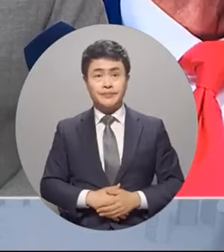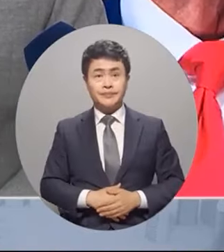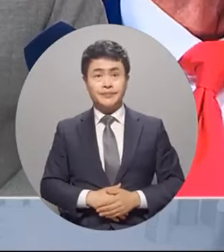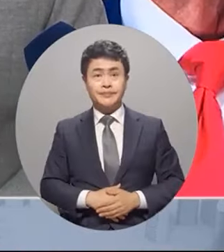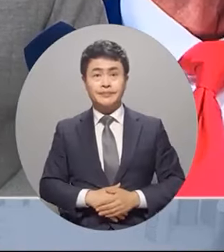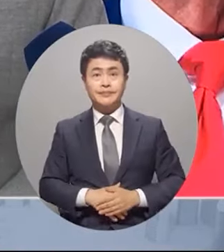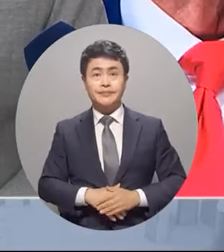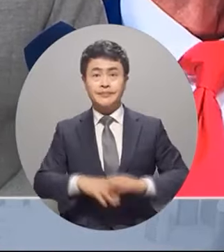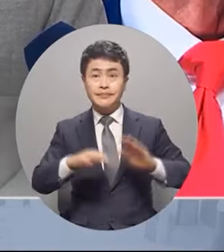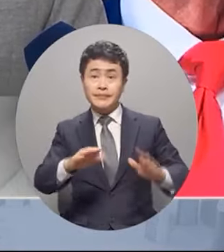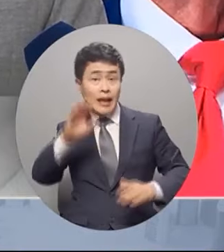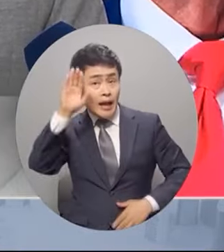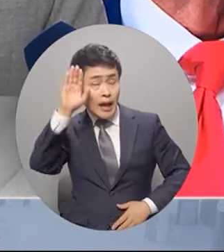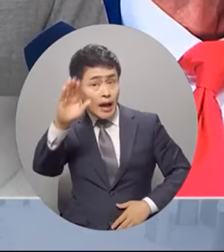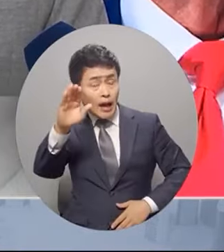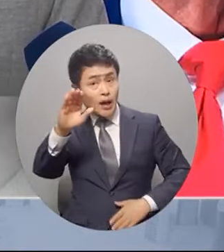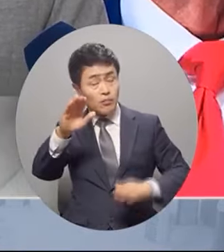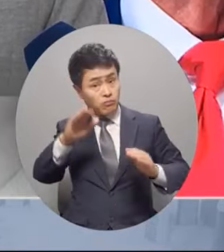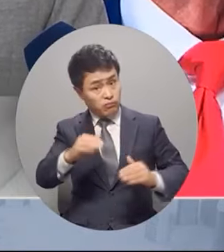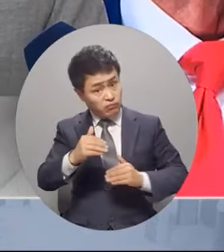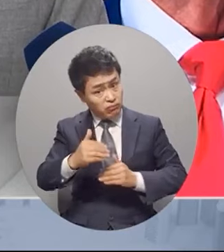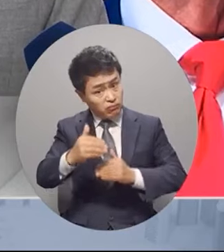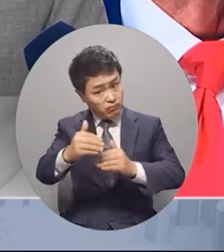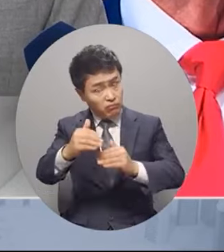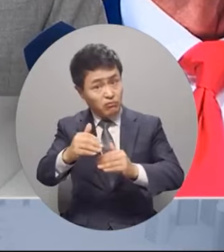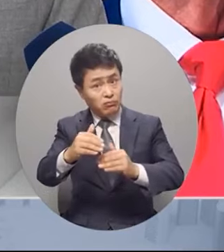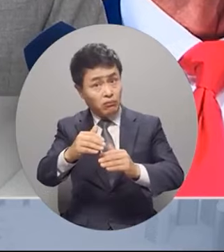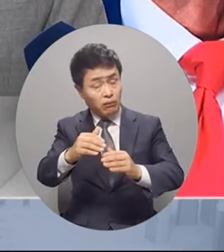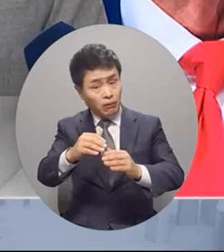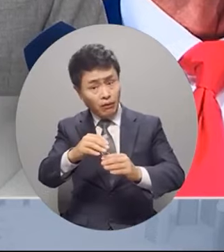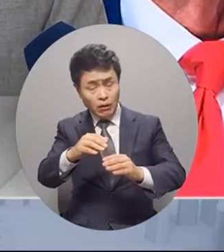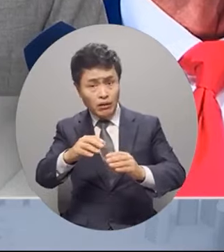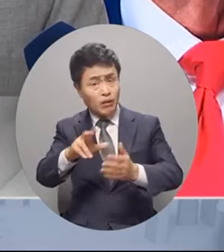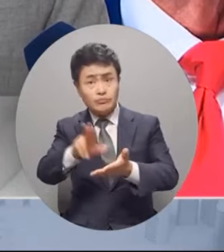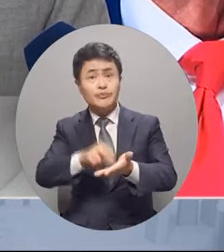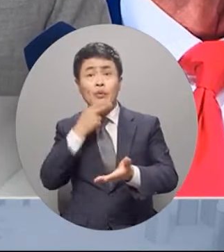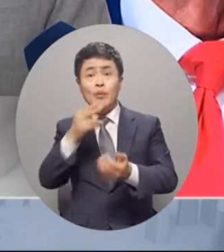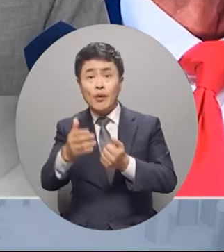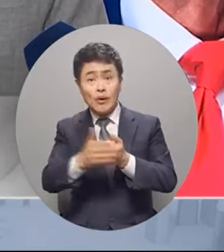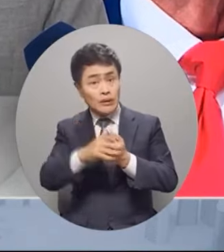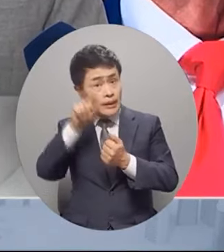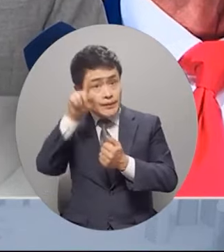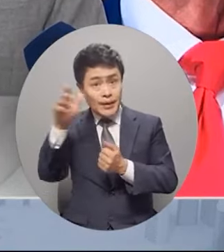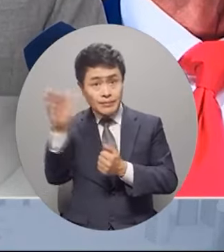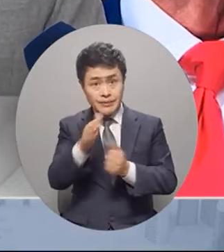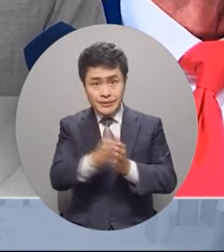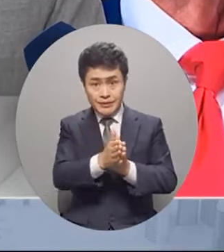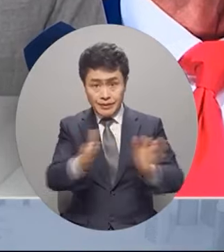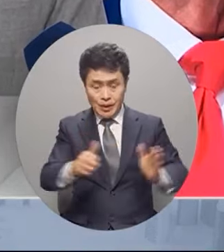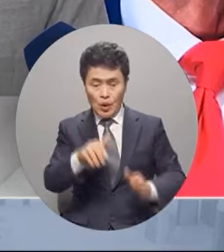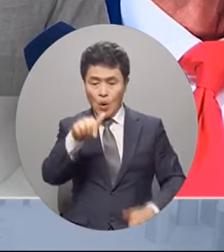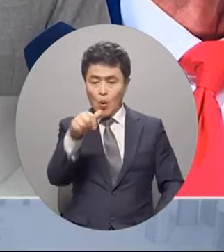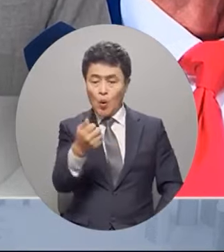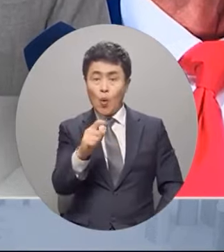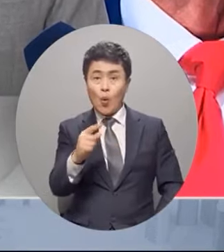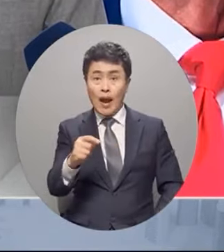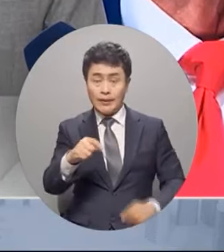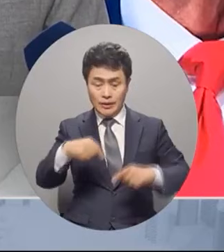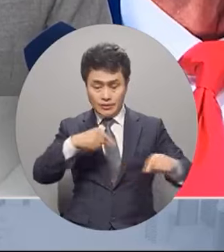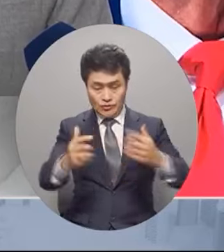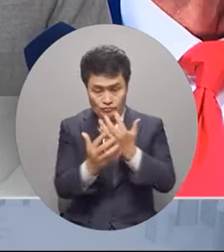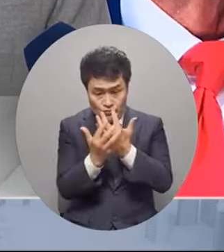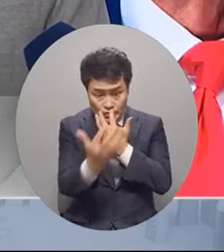없습니다네 앞으로 일종을 소화하는데 문제가 없어 보이긴 하는데요 그까 당장 내일부터 시작하는 공화당 전당 대회에